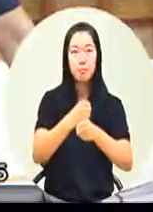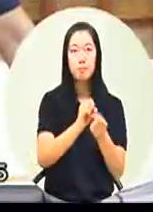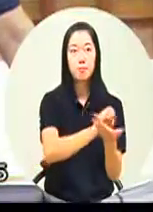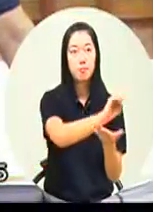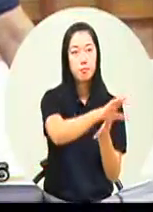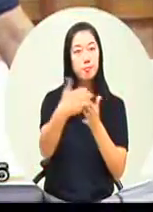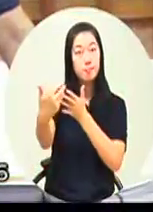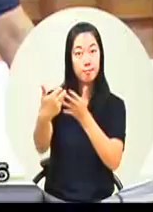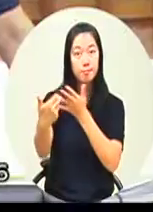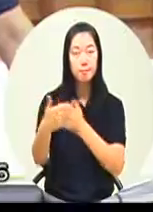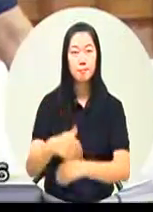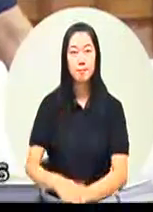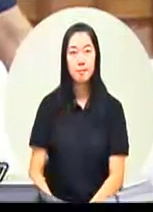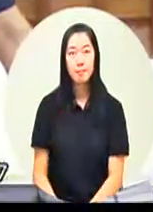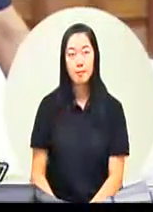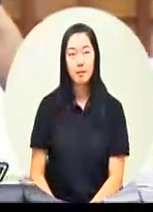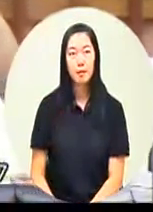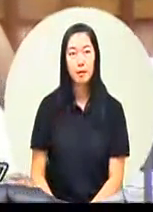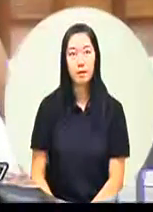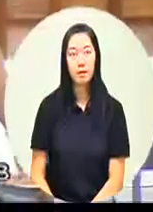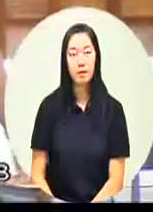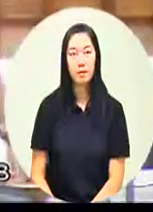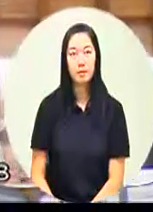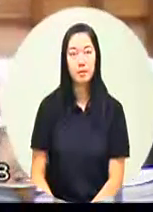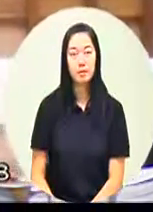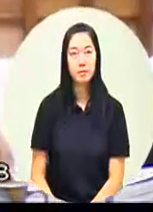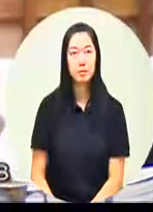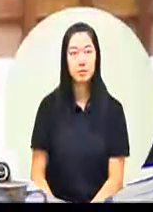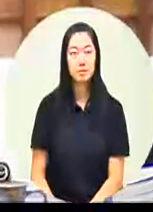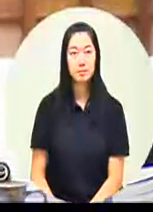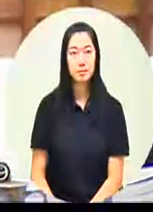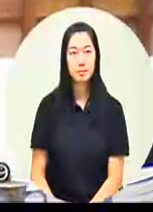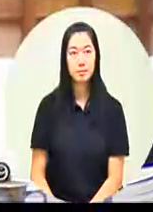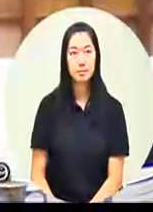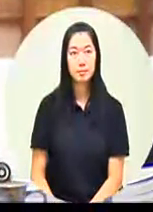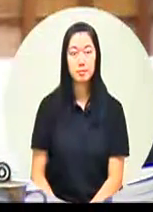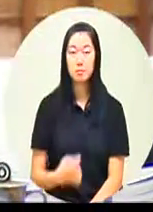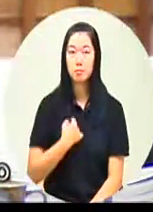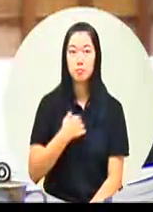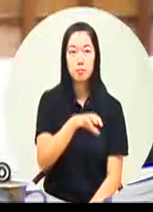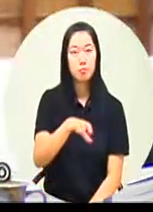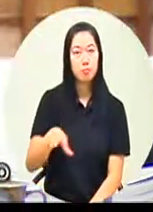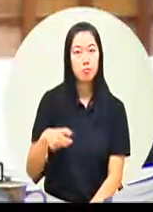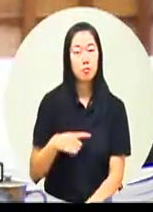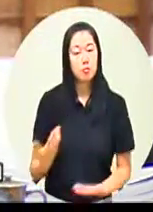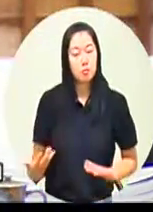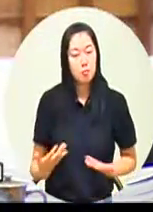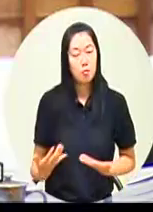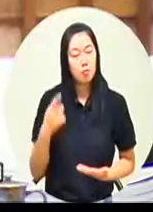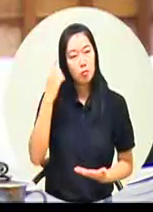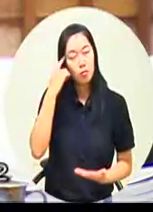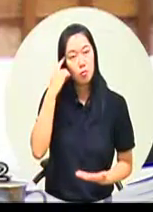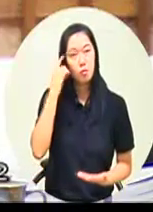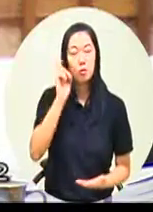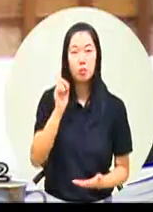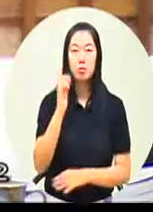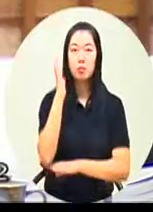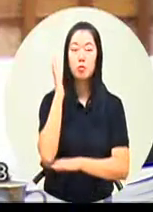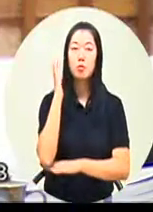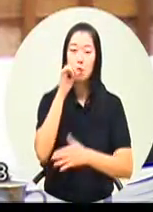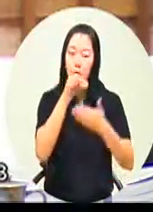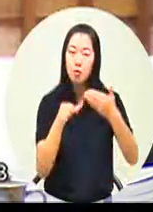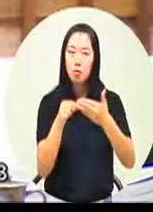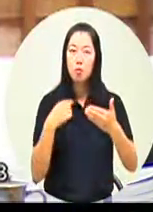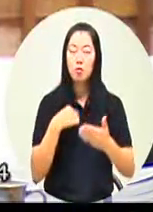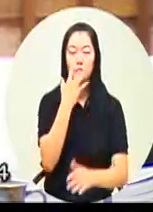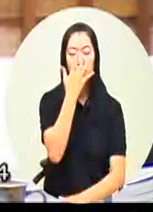询，本席啊就啊一寡地方的事项吼，啊是一寡政策无了解来请教